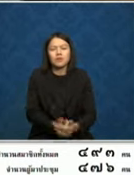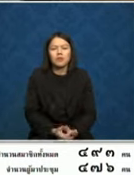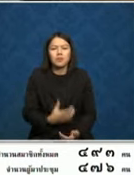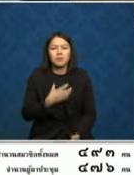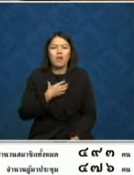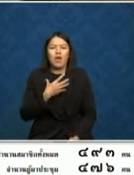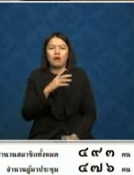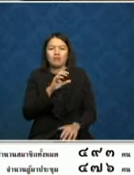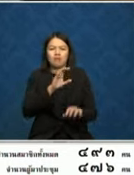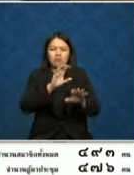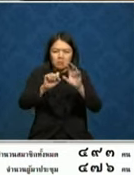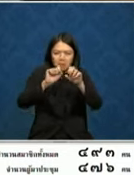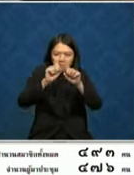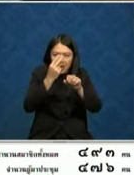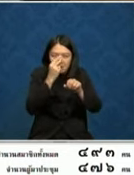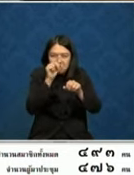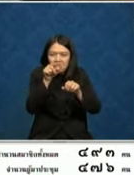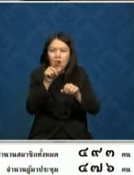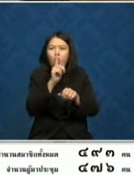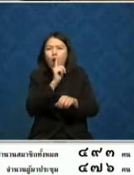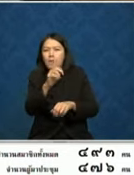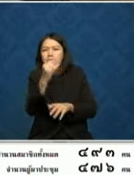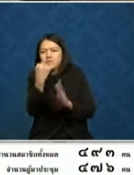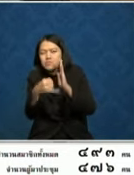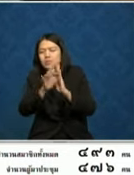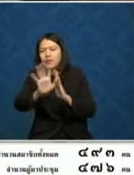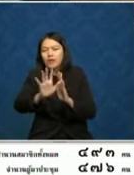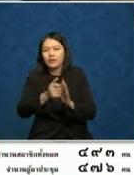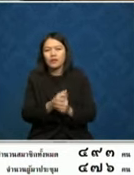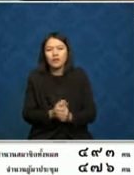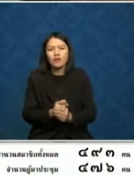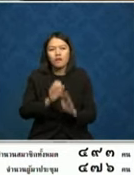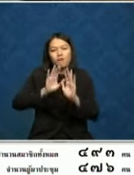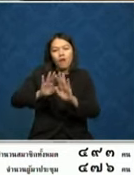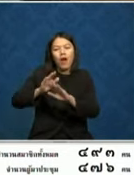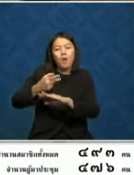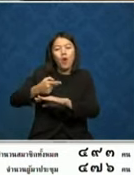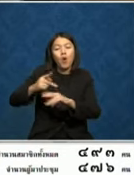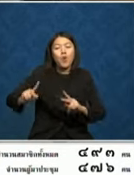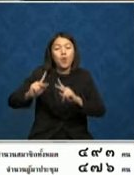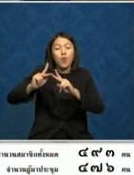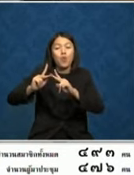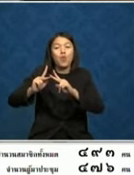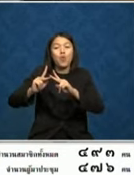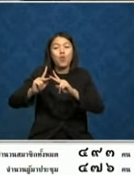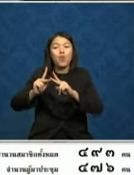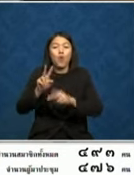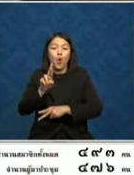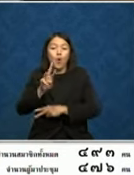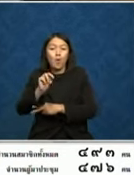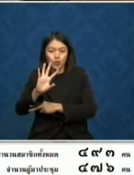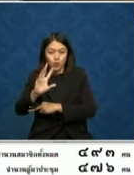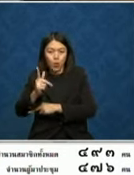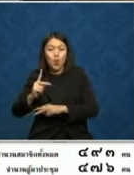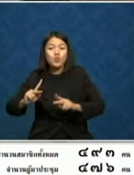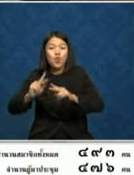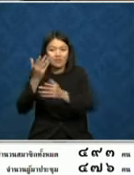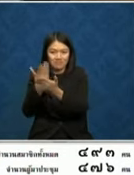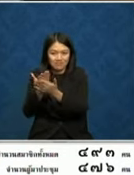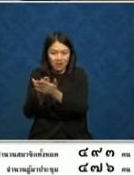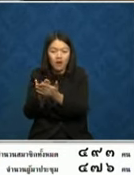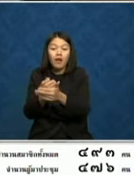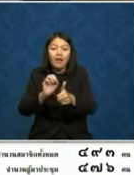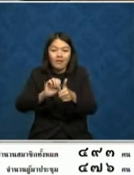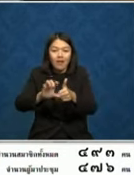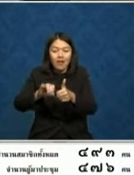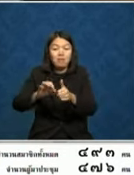ต่ไม่ใช่ขอให้ท่านประธานกรุณาบอกรัฐมนตรีว่าการกระทรวงการคลังและรัฐมนตรีช่วยว่าไปดูคำแนะ